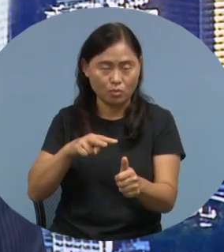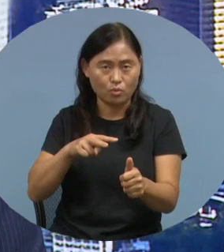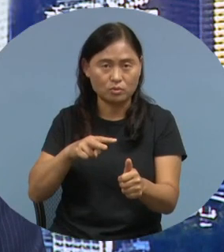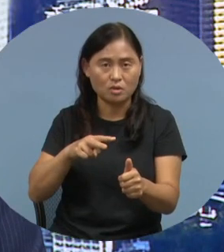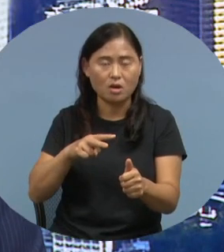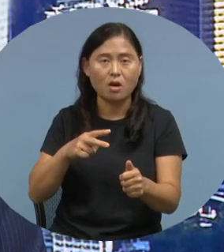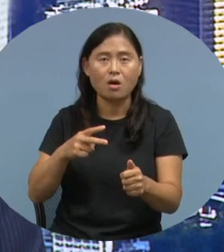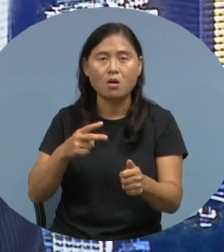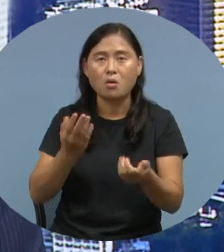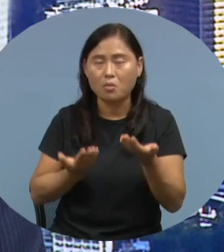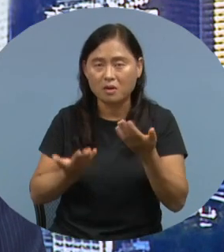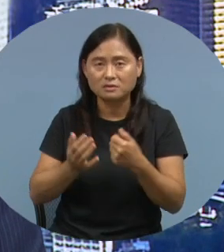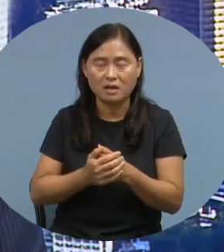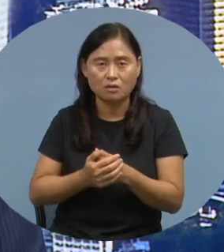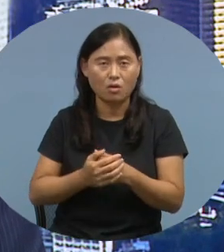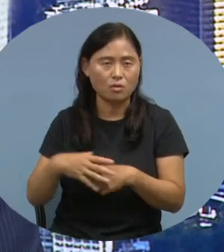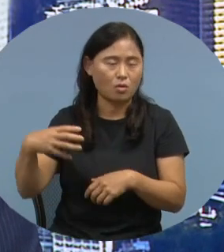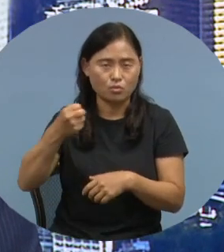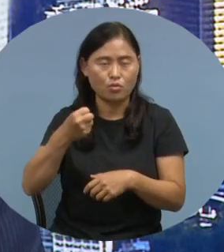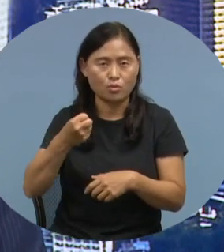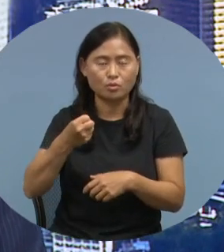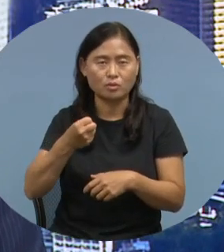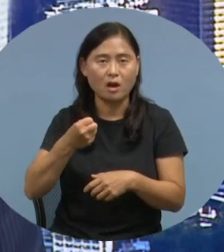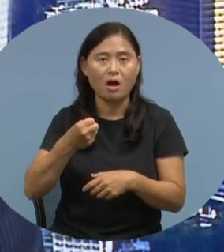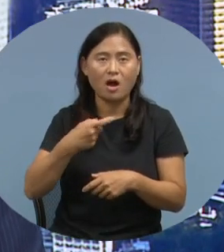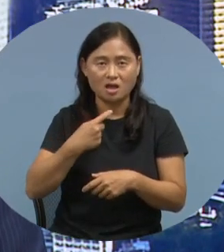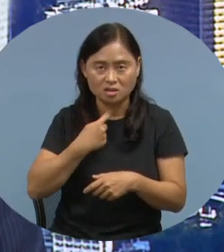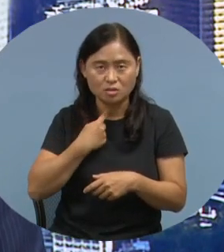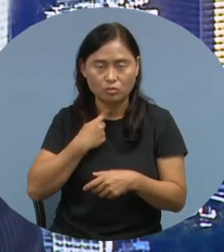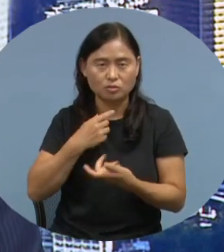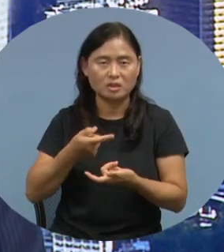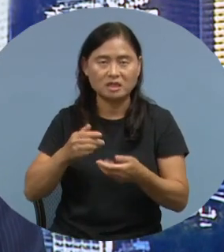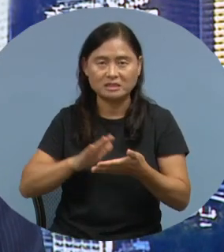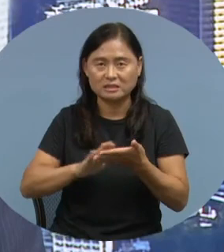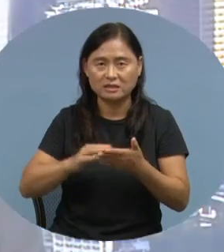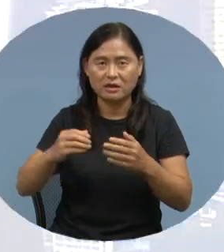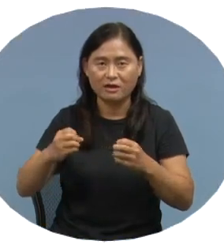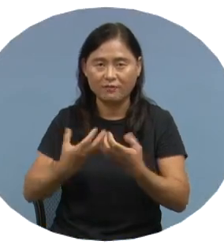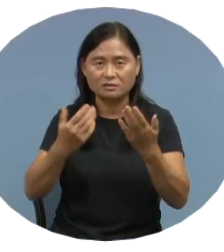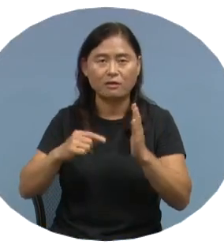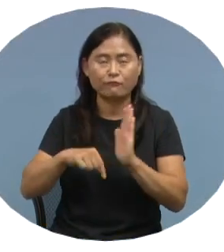或者去行使他們的行政權力，去防止這些事情發生。